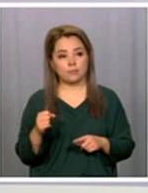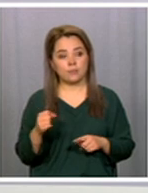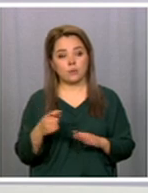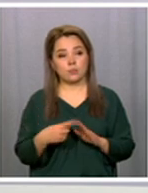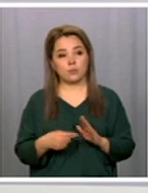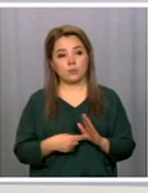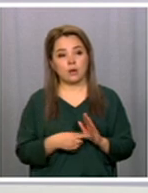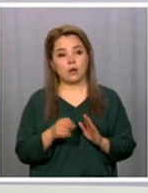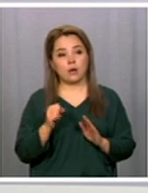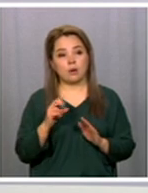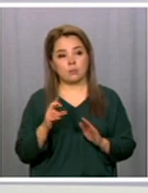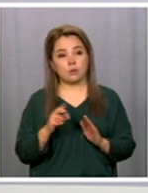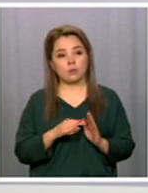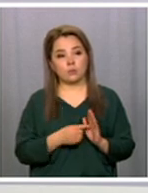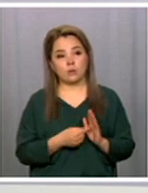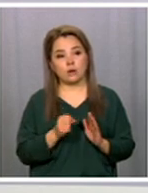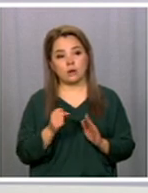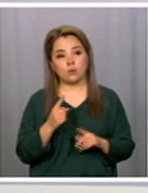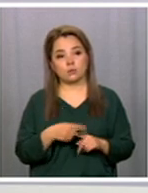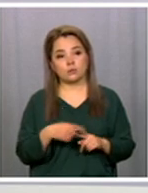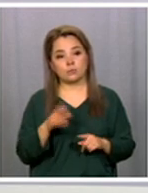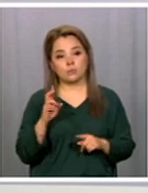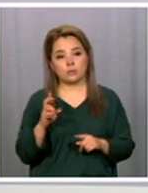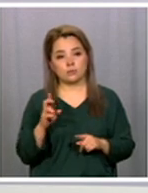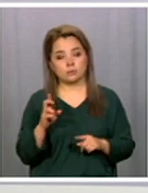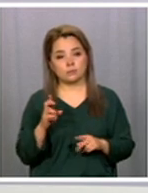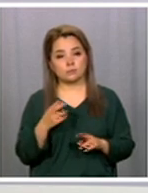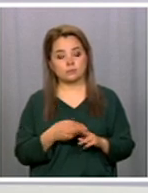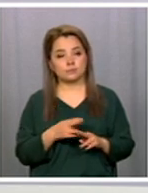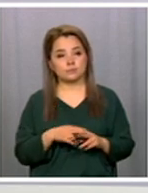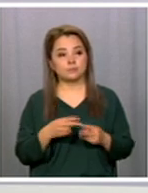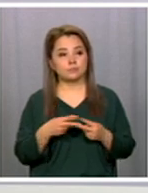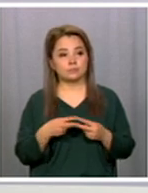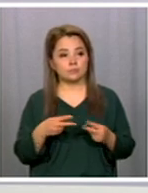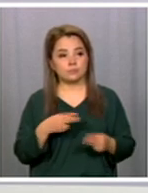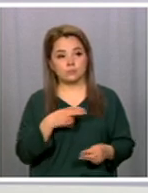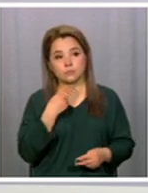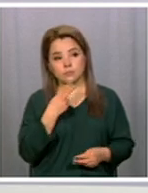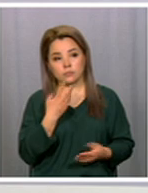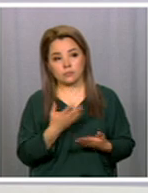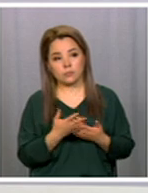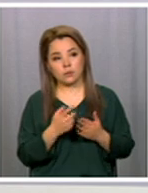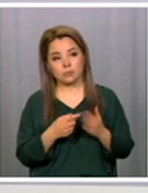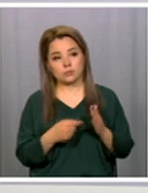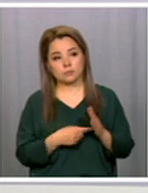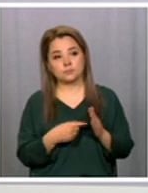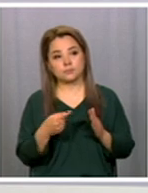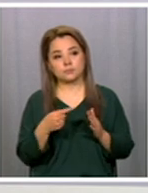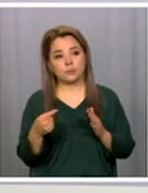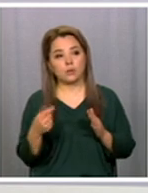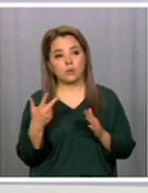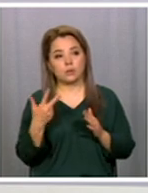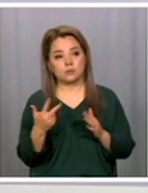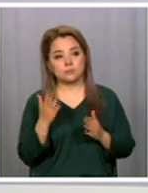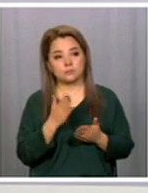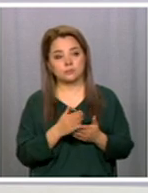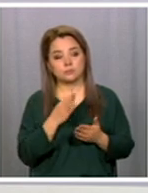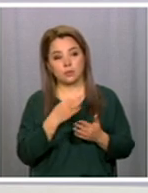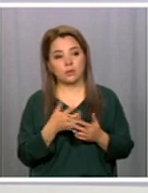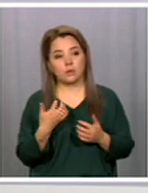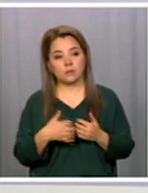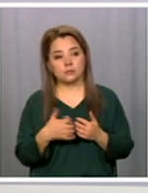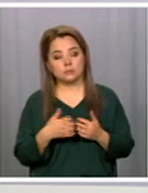бөлінген АБ көбейтілген А қосу Б. Тең. Енді бөлшектің алымында 3. Ол ортақ